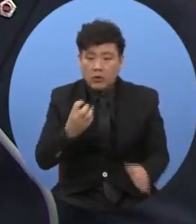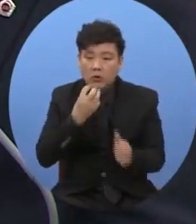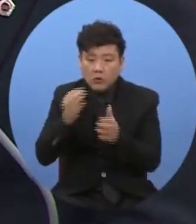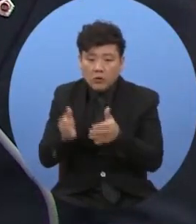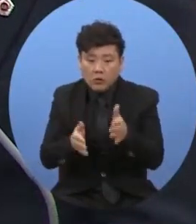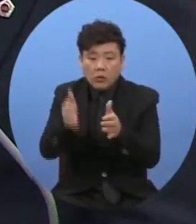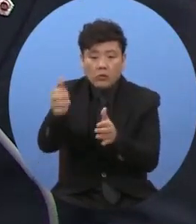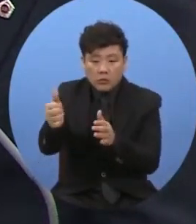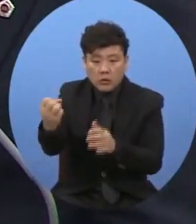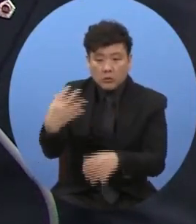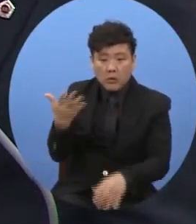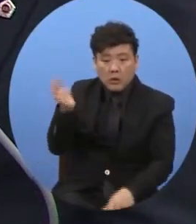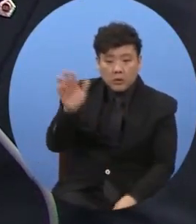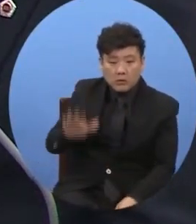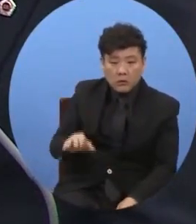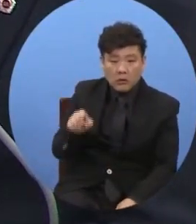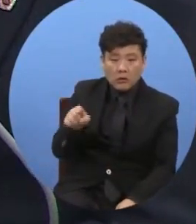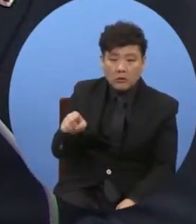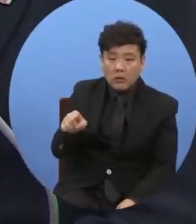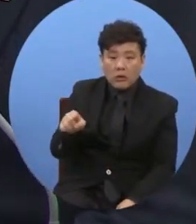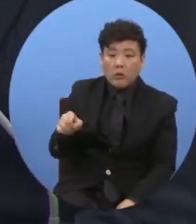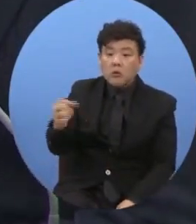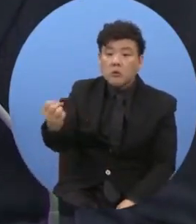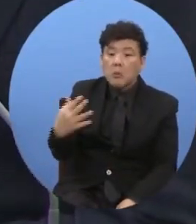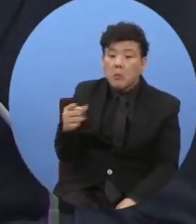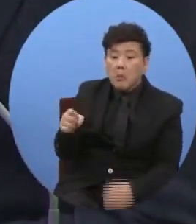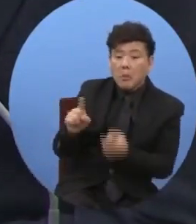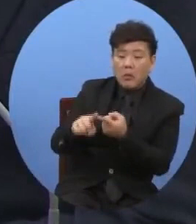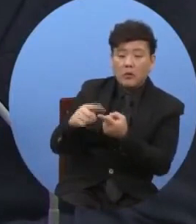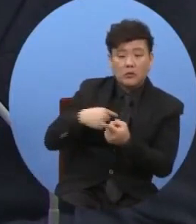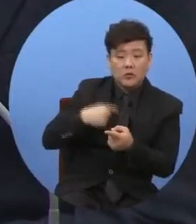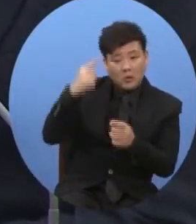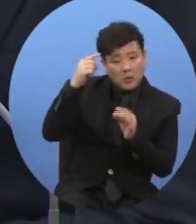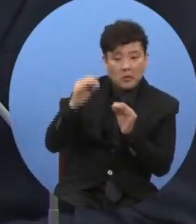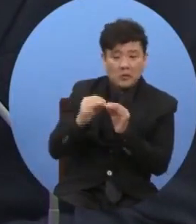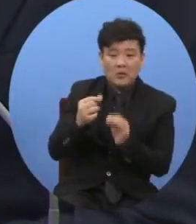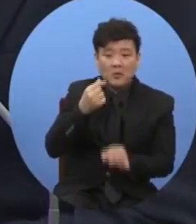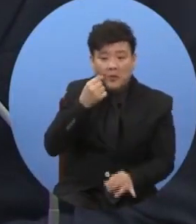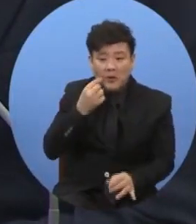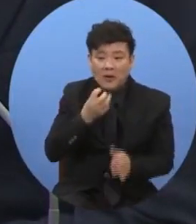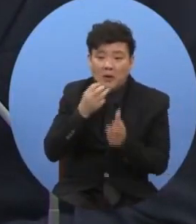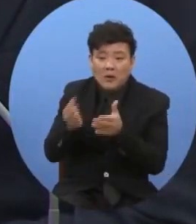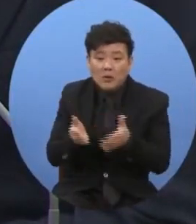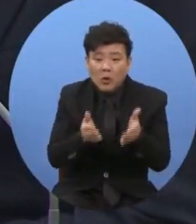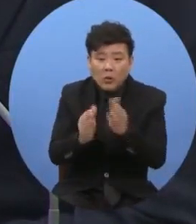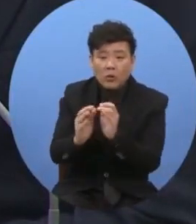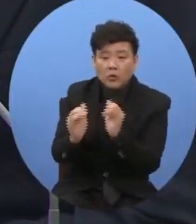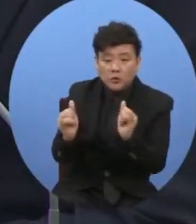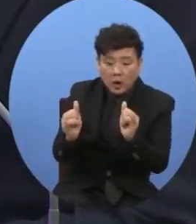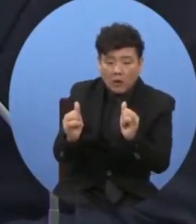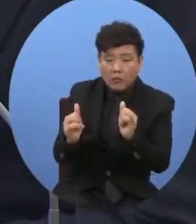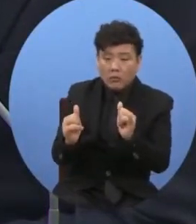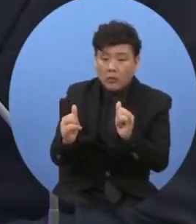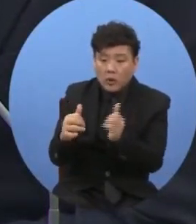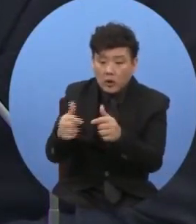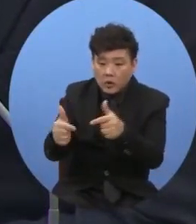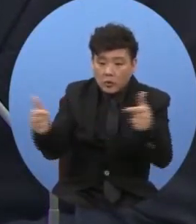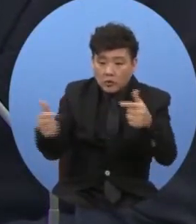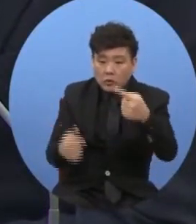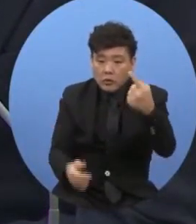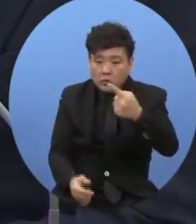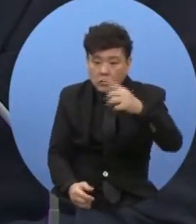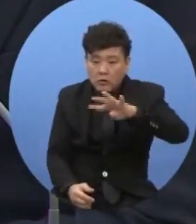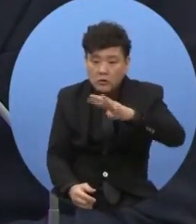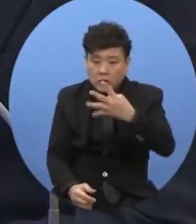네, 전체 수도권 인구 발전과 김동연 지사의 그런 의견에는 동의하지 않습니다. 아, 경기도는 지금 계속 인구가 늘어서 1,400만을